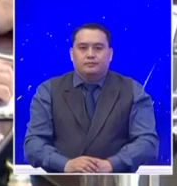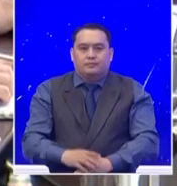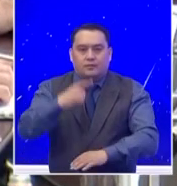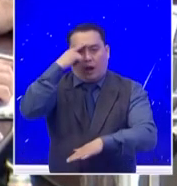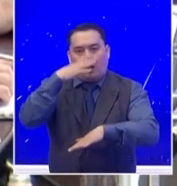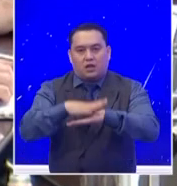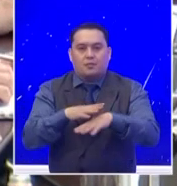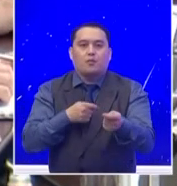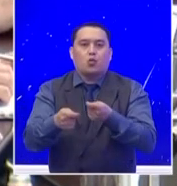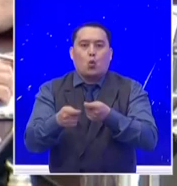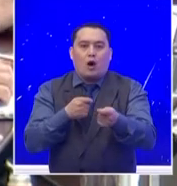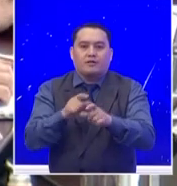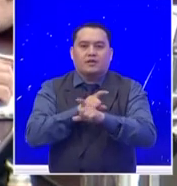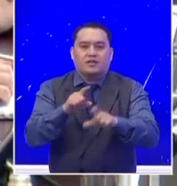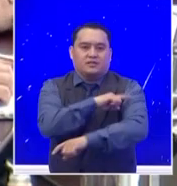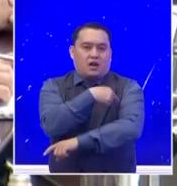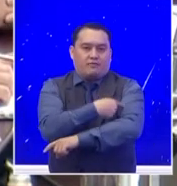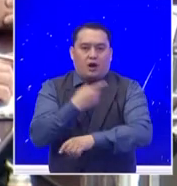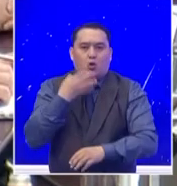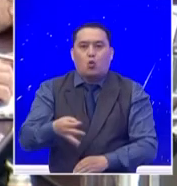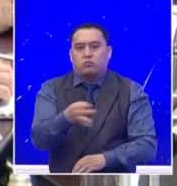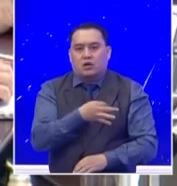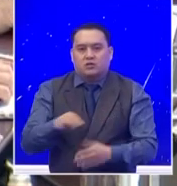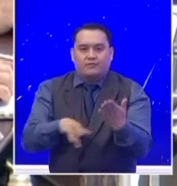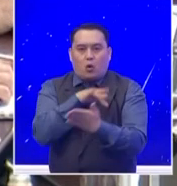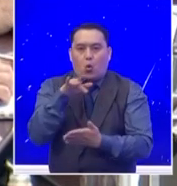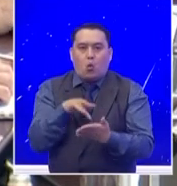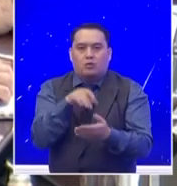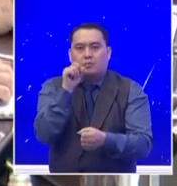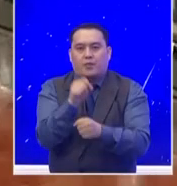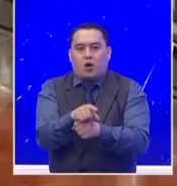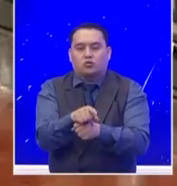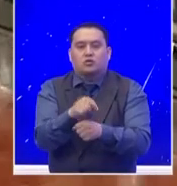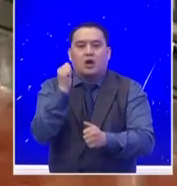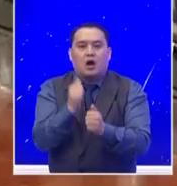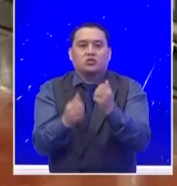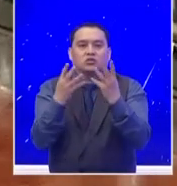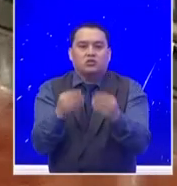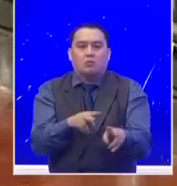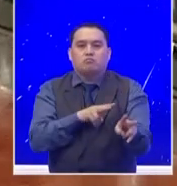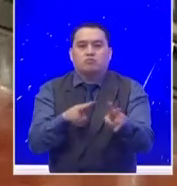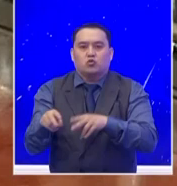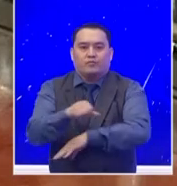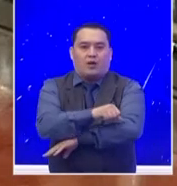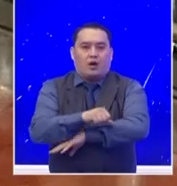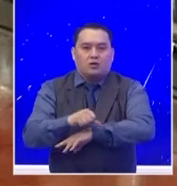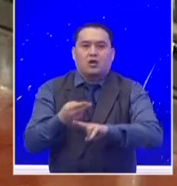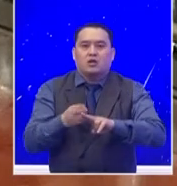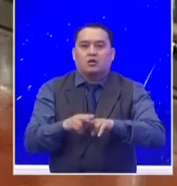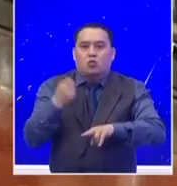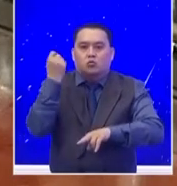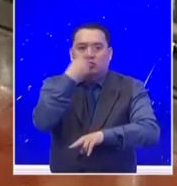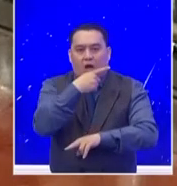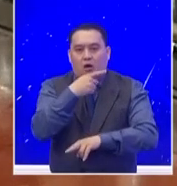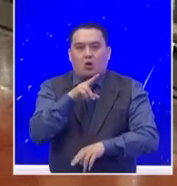Акимам, руководителям управления здравоохранения областей и городов, поручаю проводить ежедневный мониторинг на границе. Как известно,